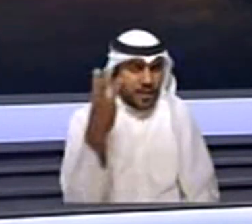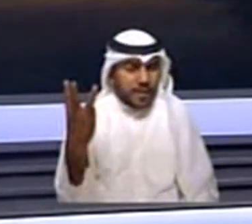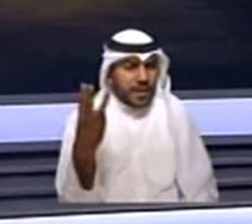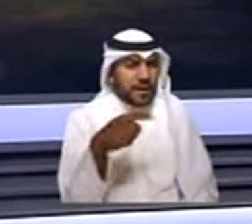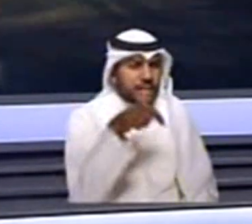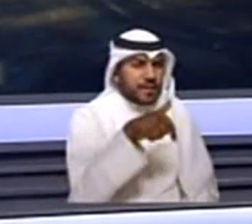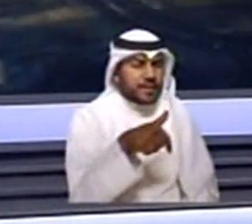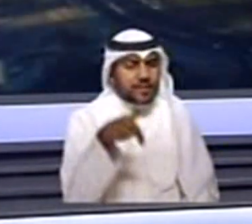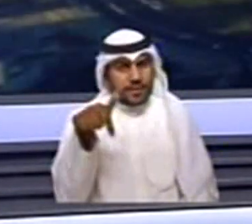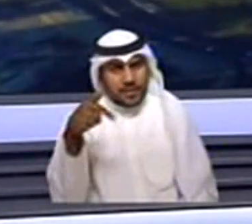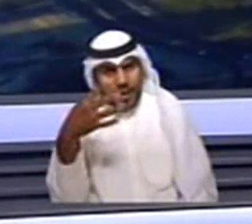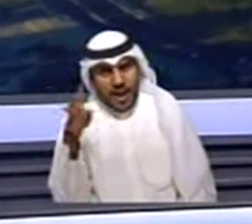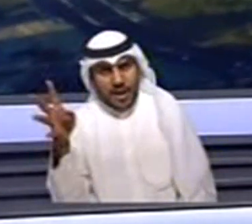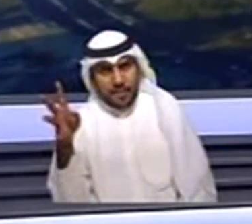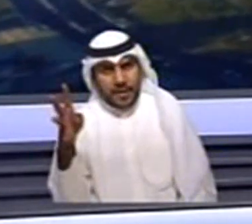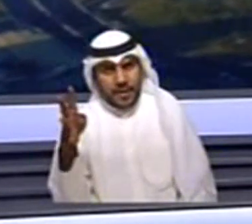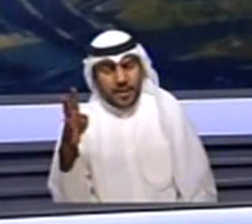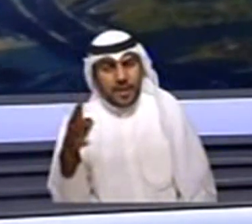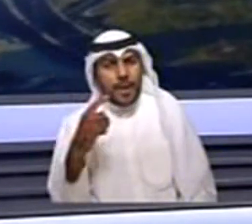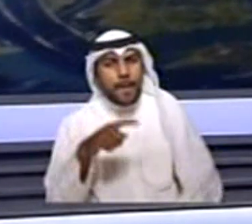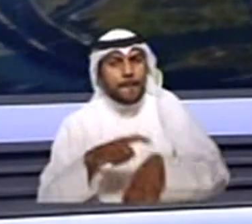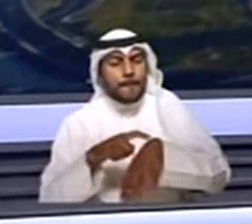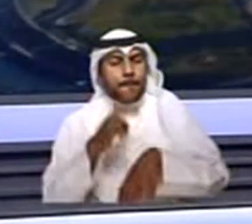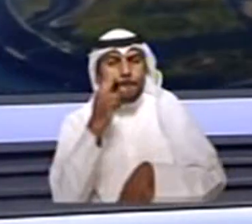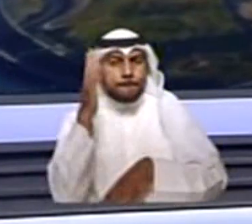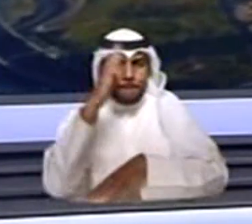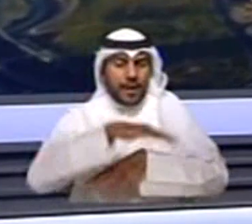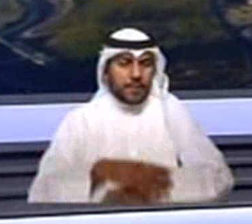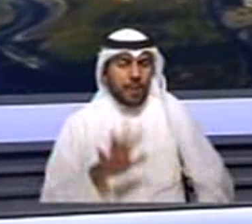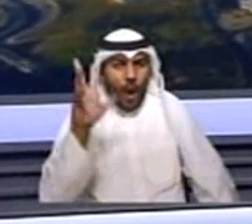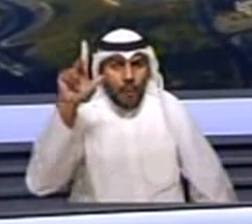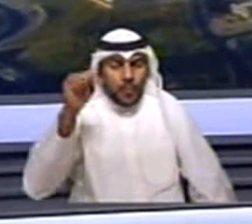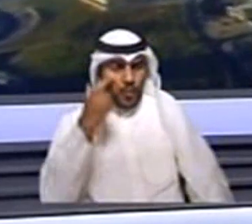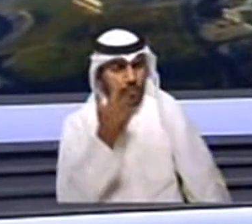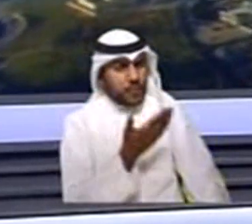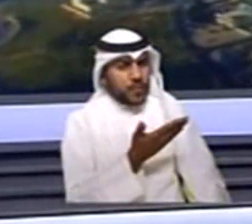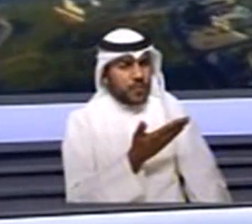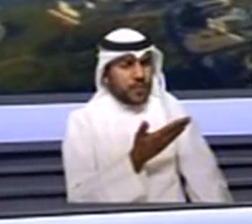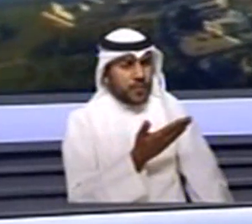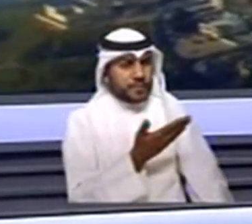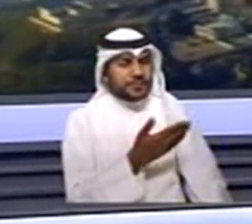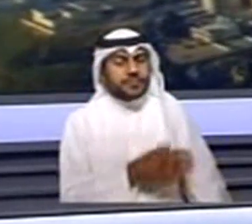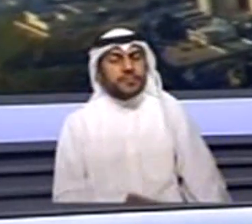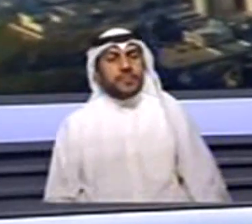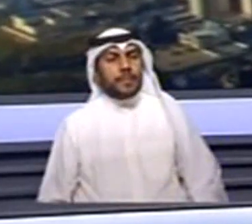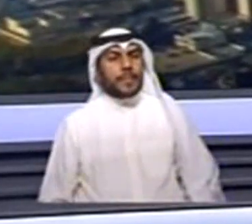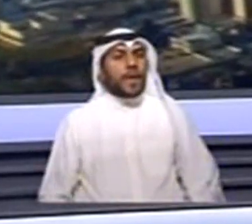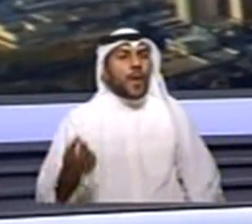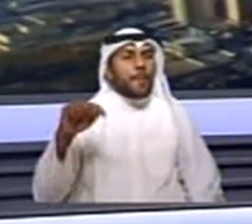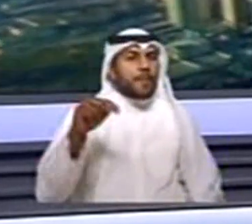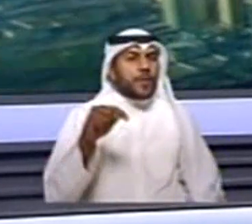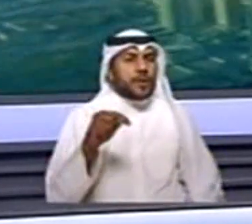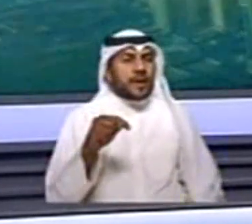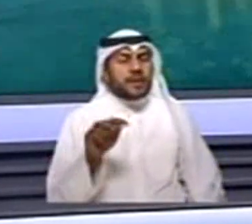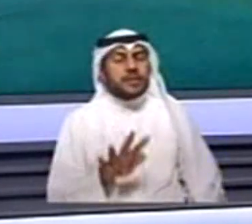6:46 دقيقة. أما الطقس المتوقع بإذن الله خلال الأيام الخمسة القادمة، الرياح خفيفة إلى معتدلة السرعة بوجه عام، باكر بإذن الله